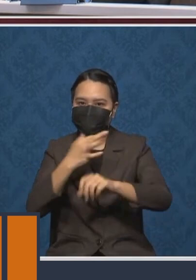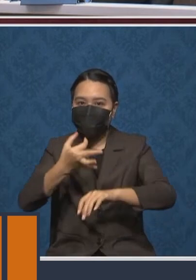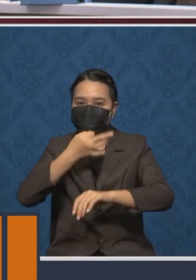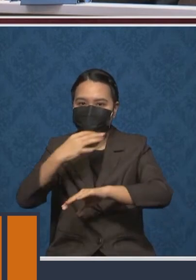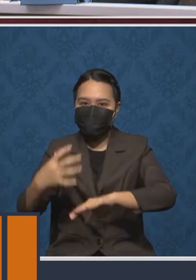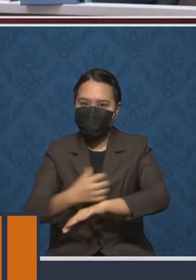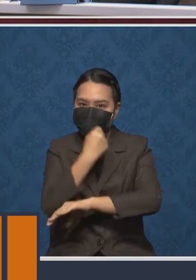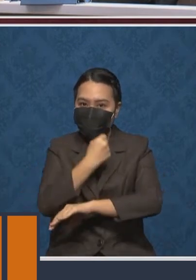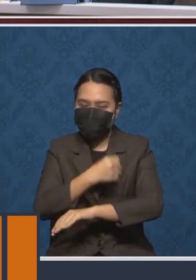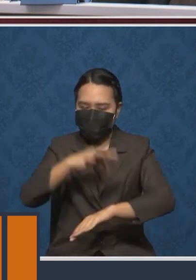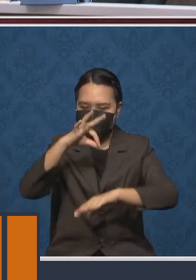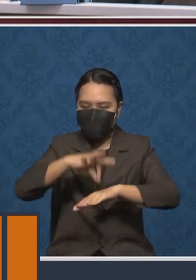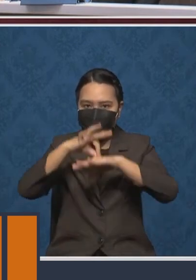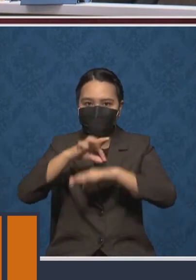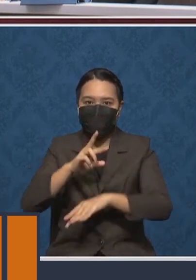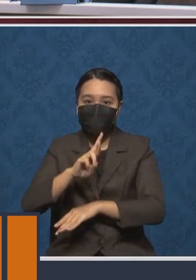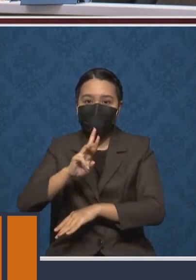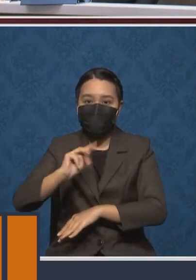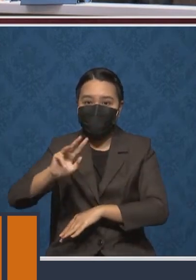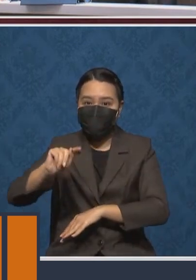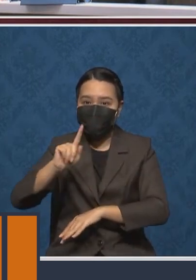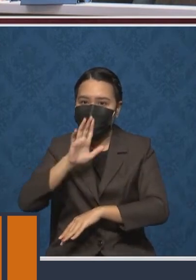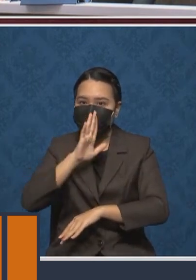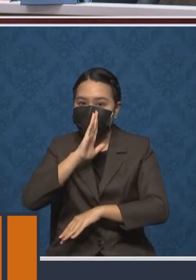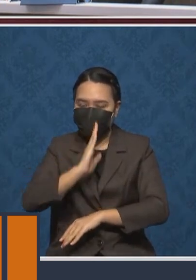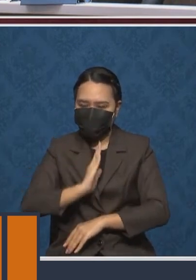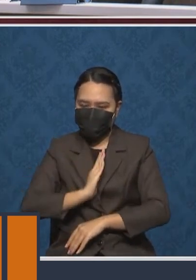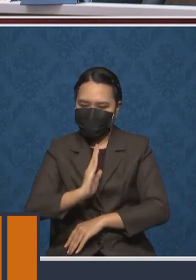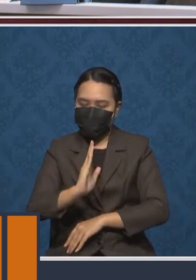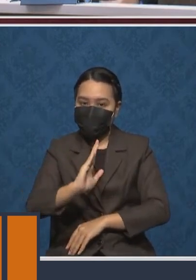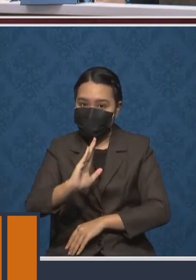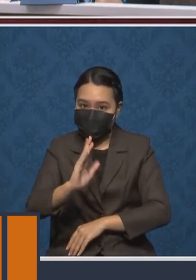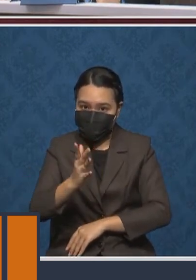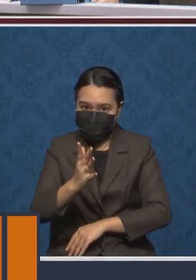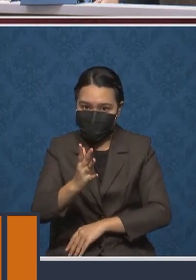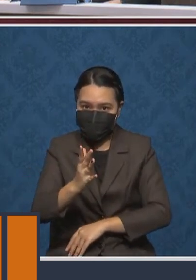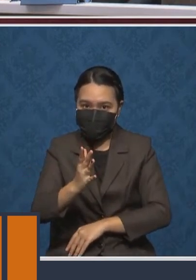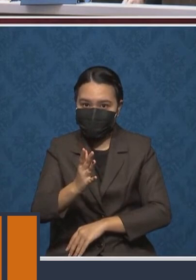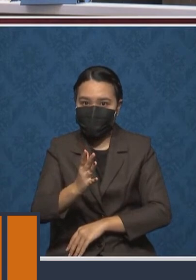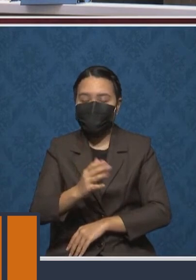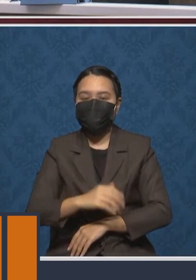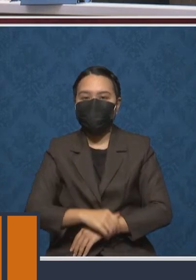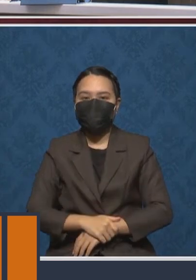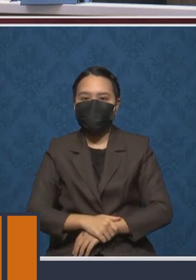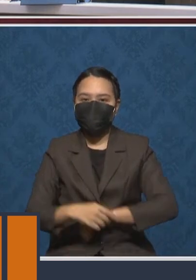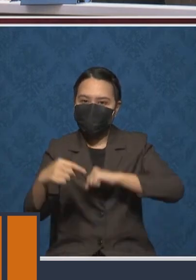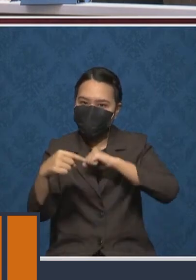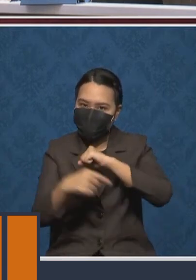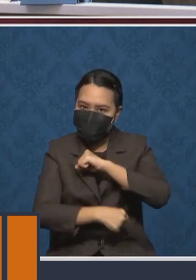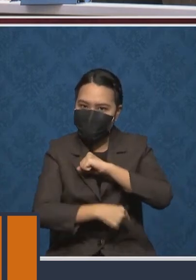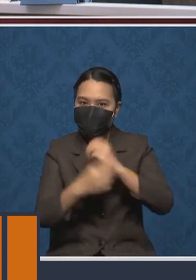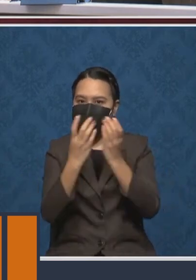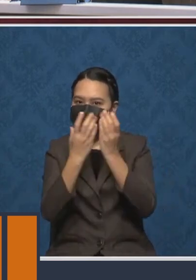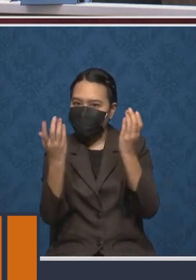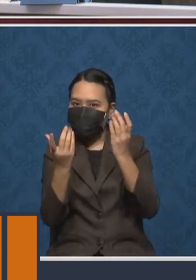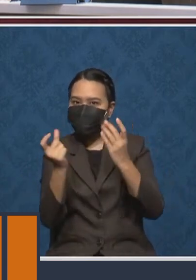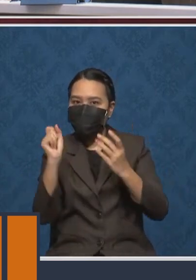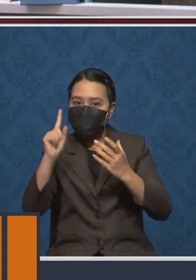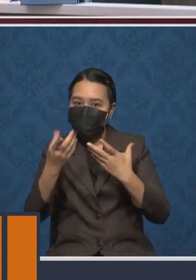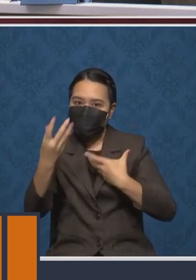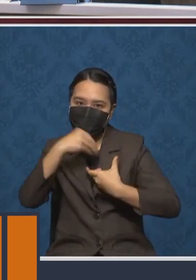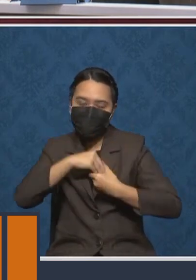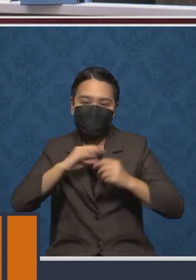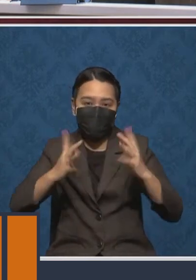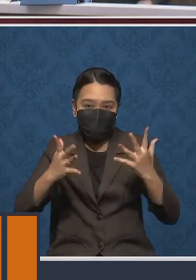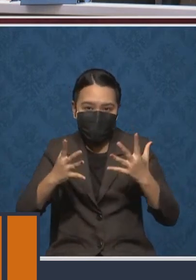นรัฐมนตรีถ้าไม่อยู่ในความชอบธรรมไม่อยู่ในศีลธรรมนะครับไอ้ความลับตรงนี้มัน